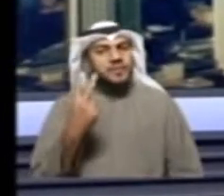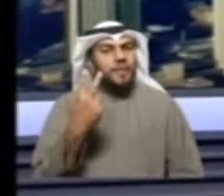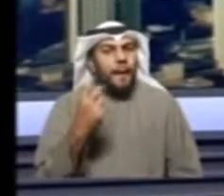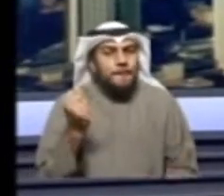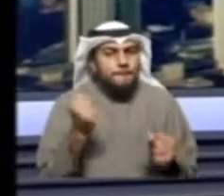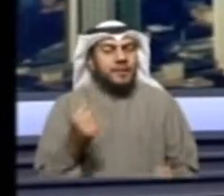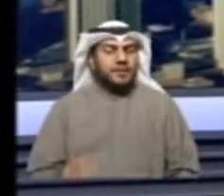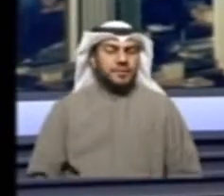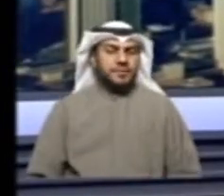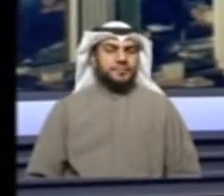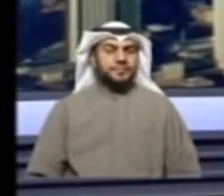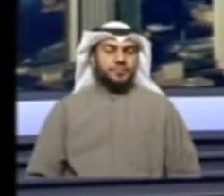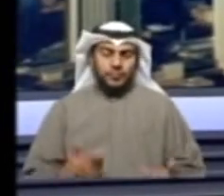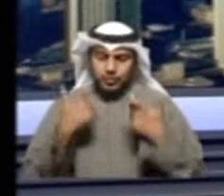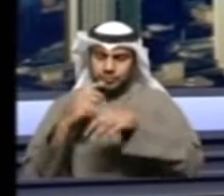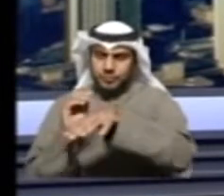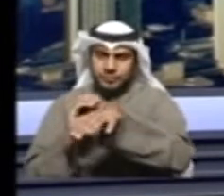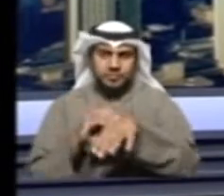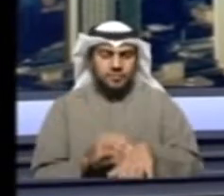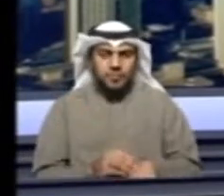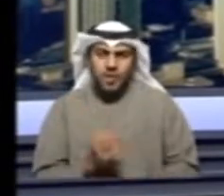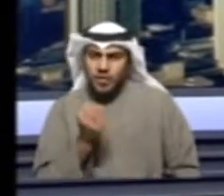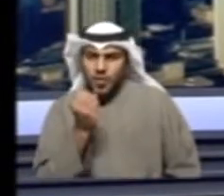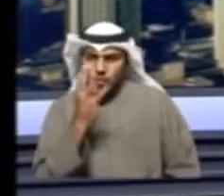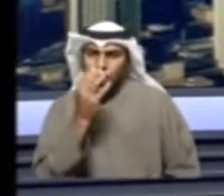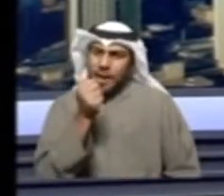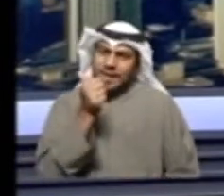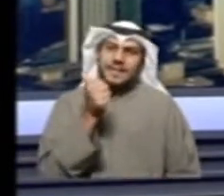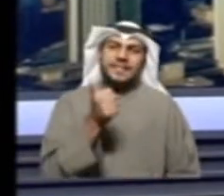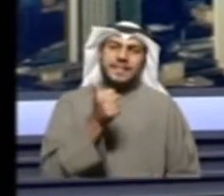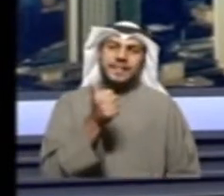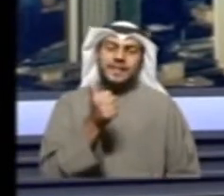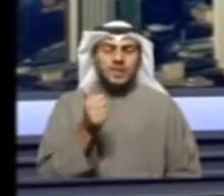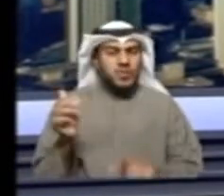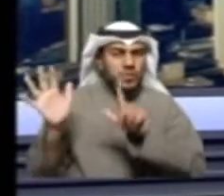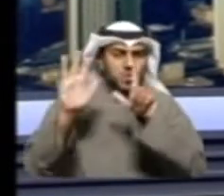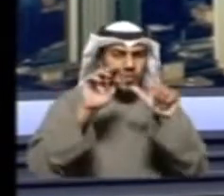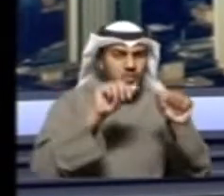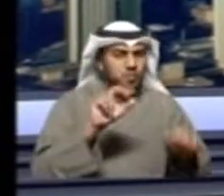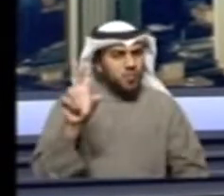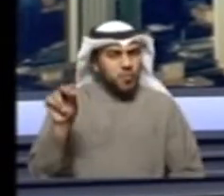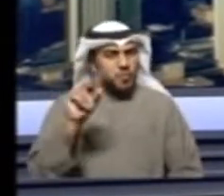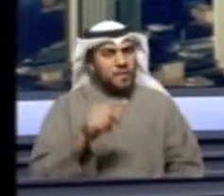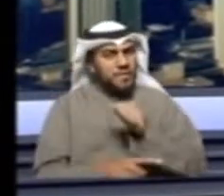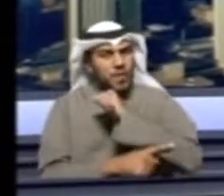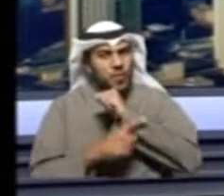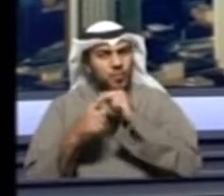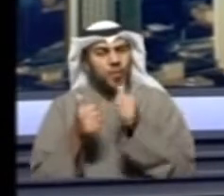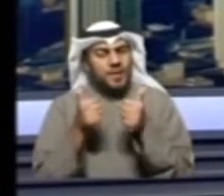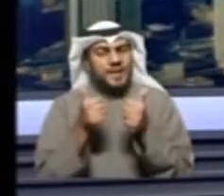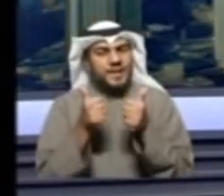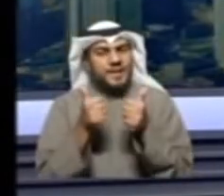الأجواء الباردة في الليل معتدلة في النهار خلال الأسبوع القادم، متوقع أن تستمر ويانا خلال 4 أيام القادمة، وذلك